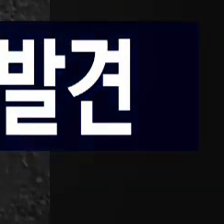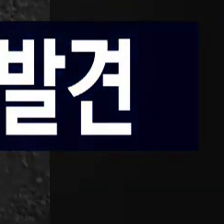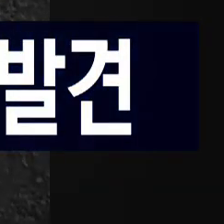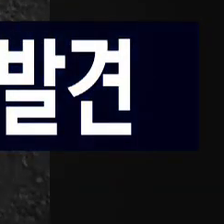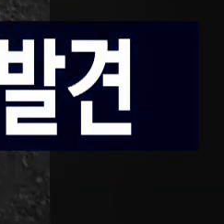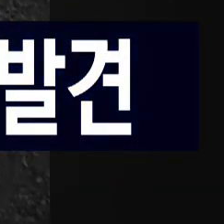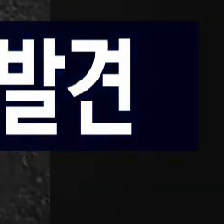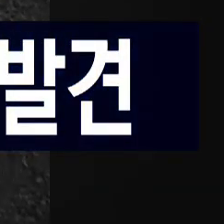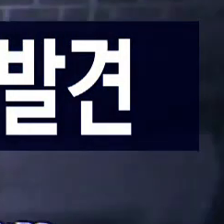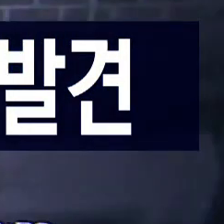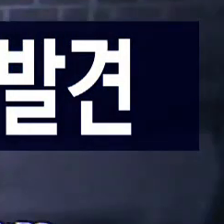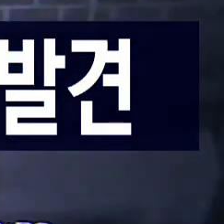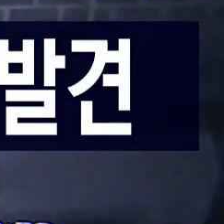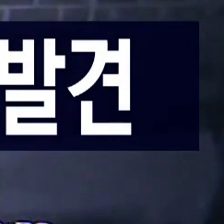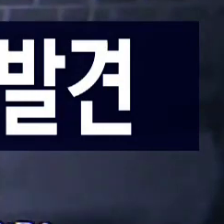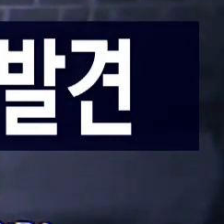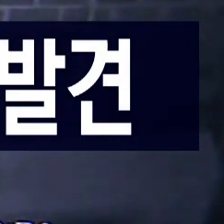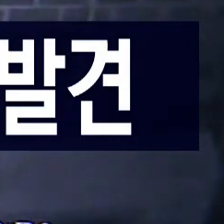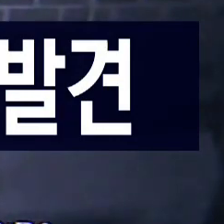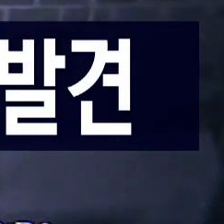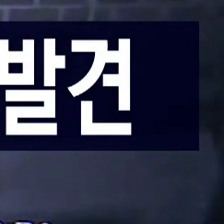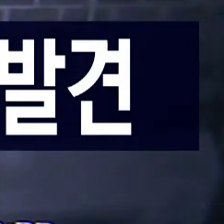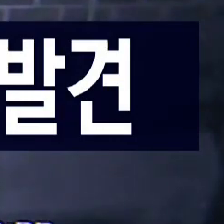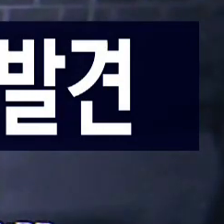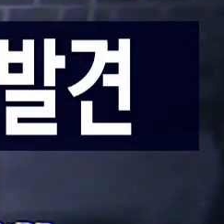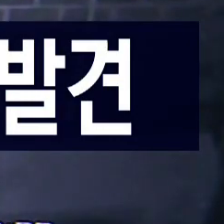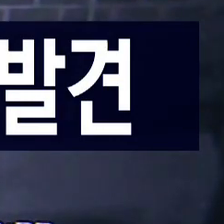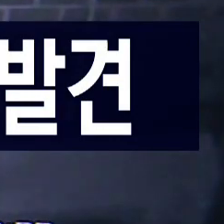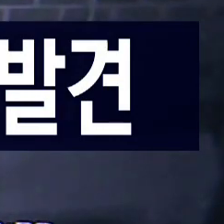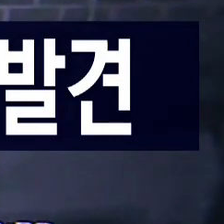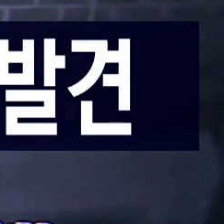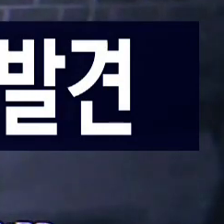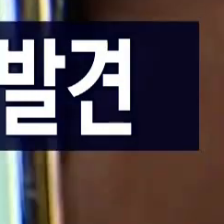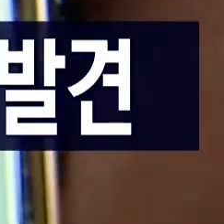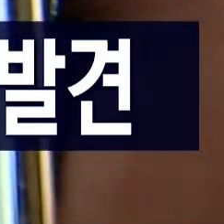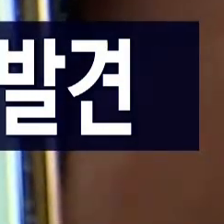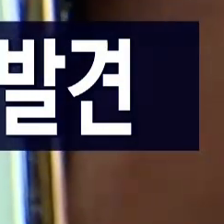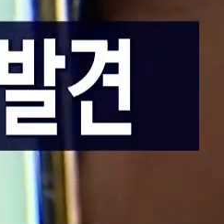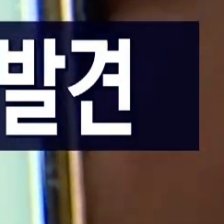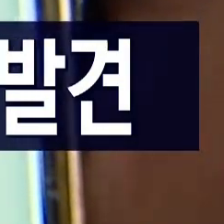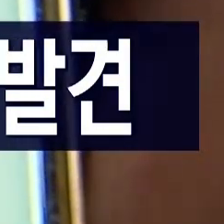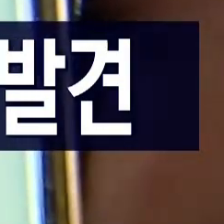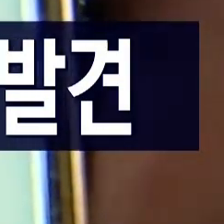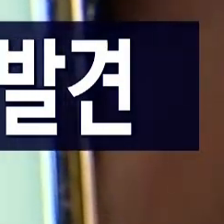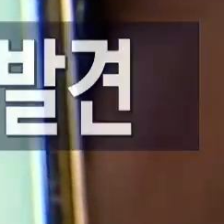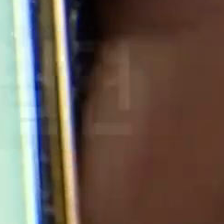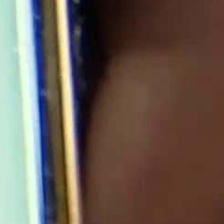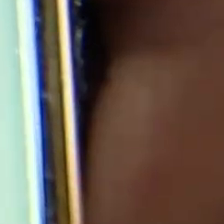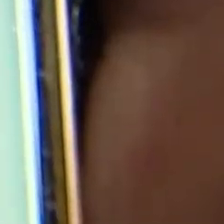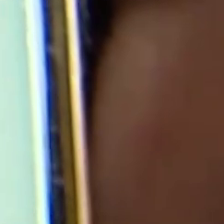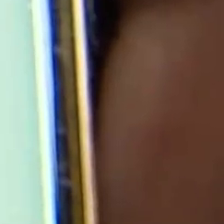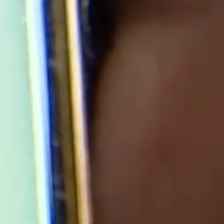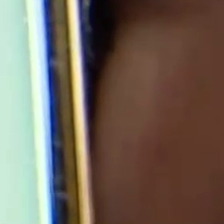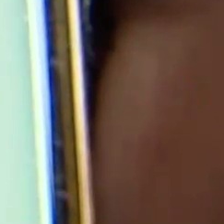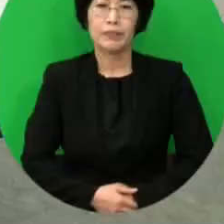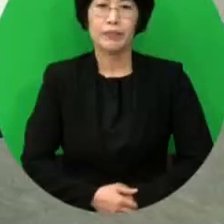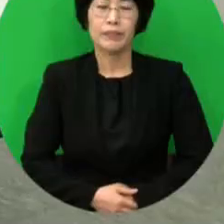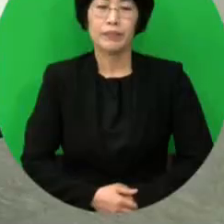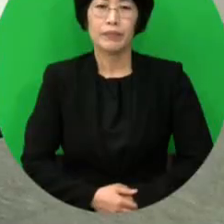실종됐던 10대가 실종 경고 문자 발송 30분 만에 시민 제보로 발견됐습니다. 큰 효과에도 제보율은 줄고 있습니다.